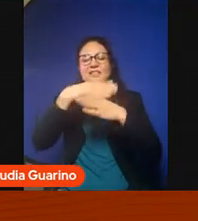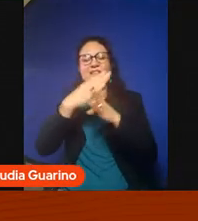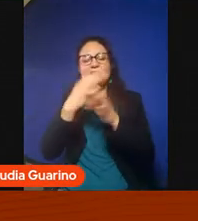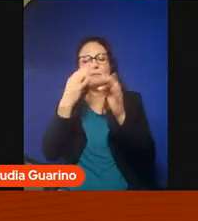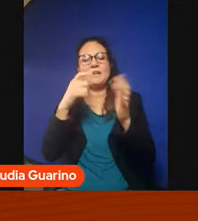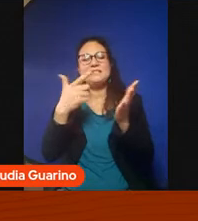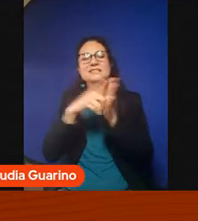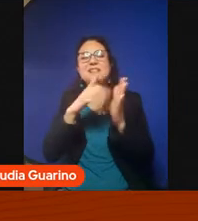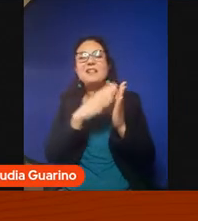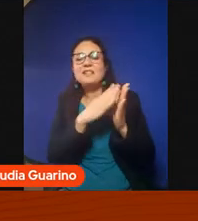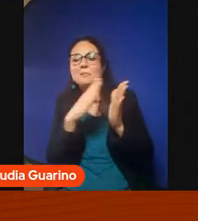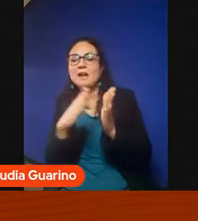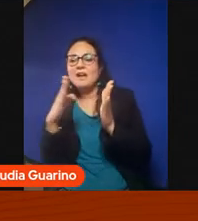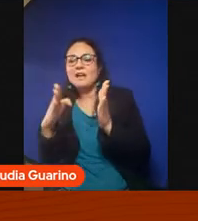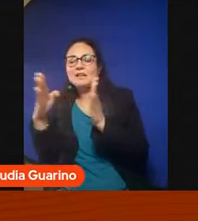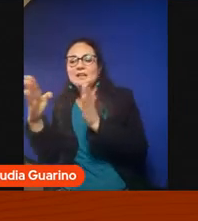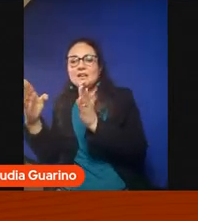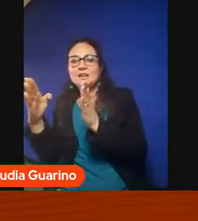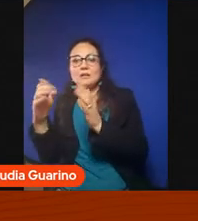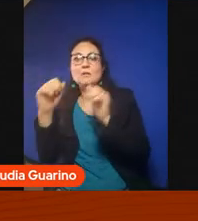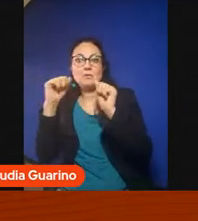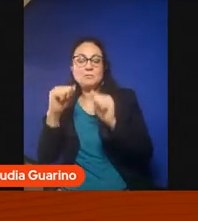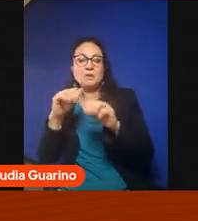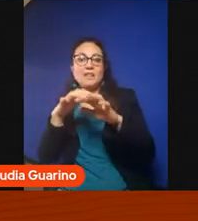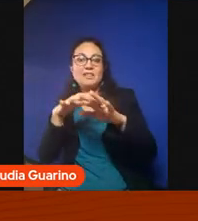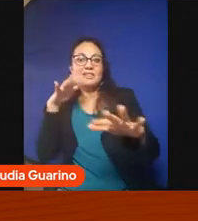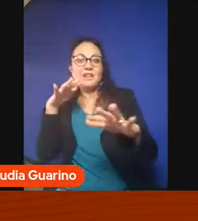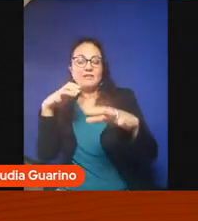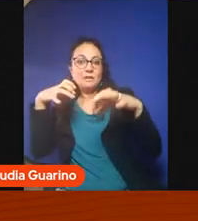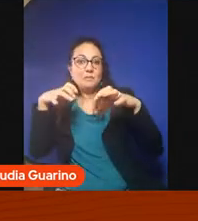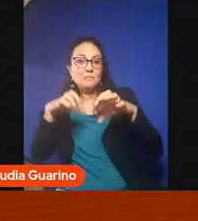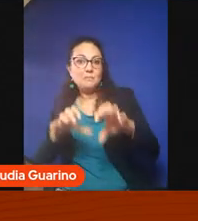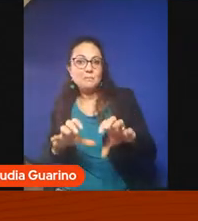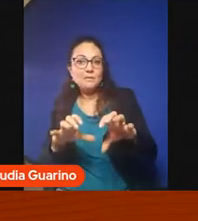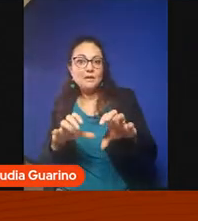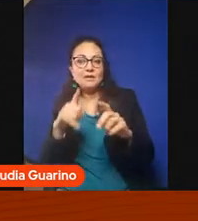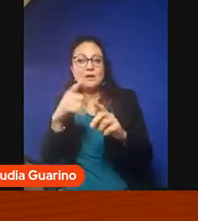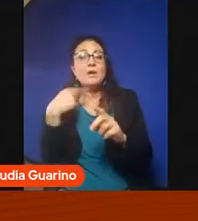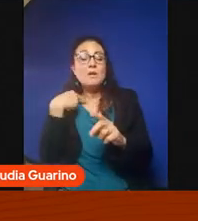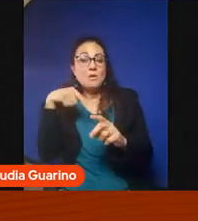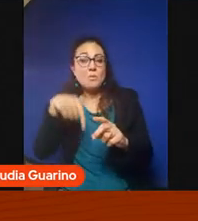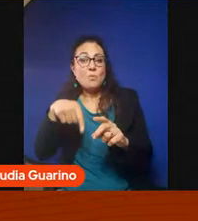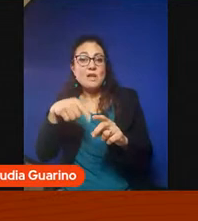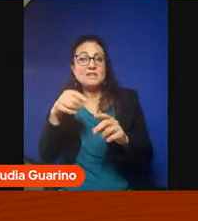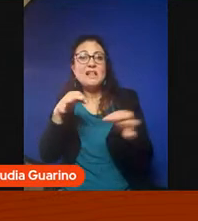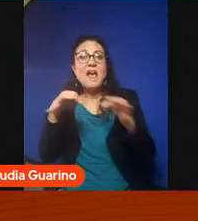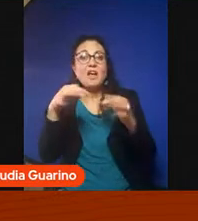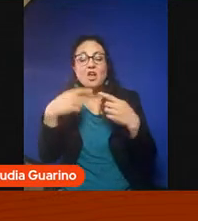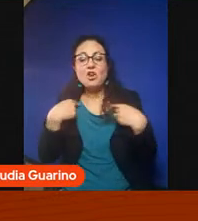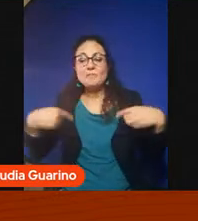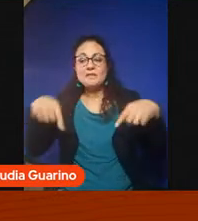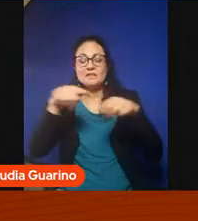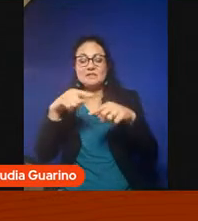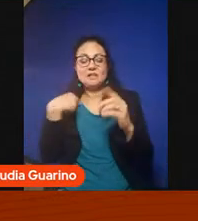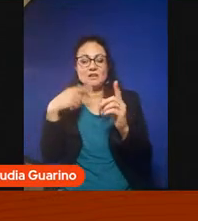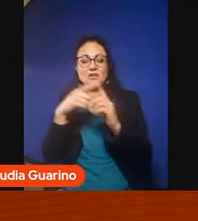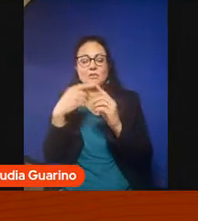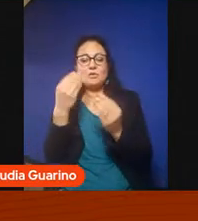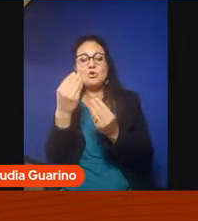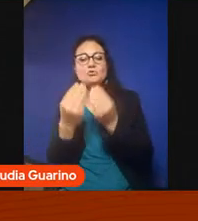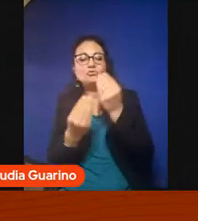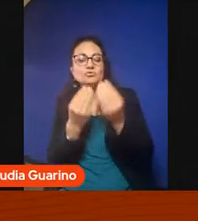durante tutta la settimana. Ed è questa, noi economisti usiamo la teoria dei giochi